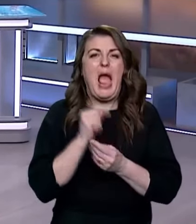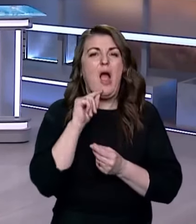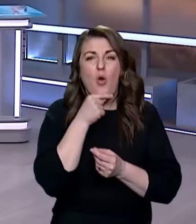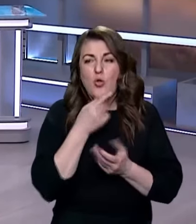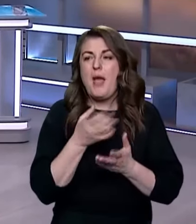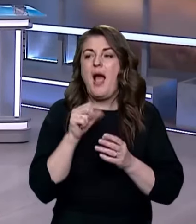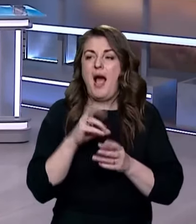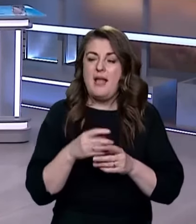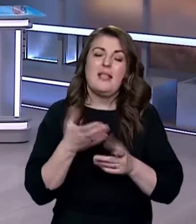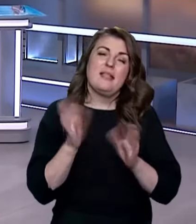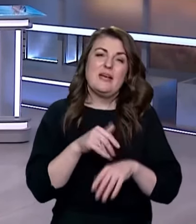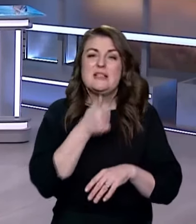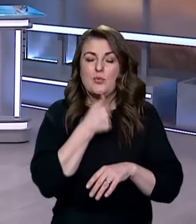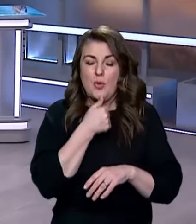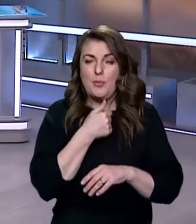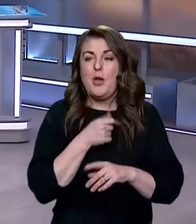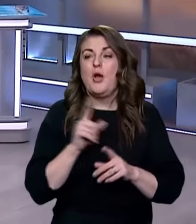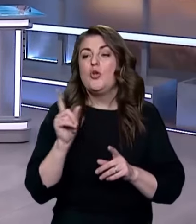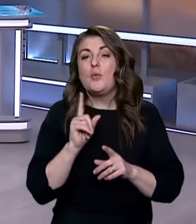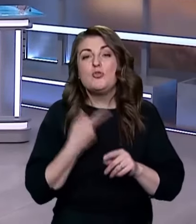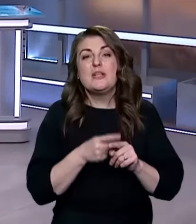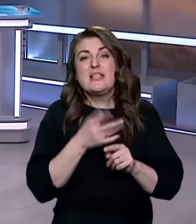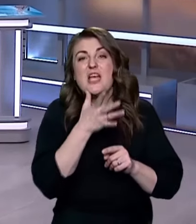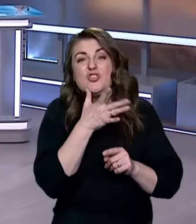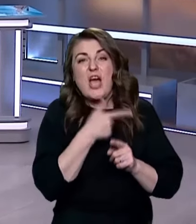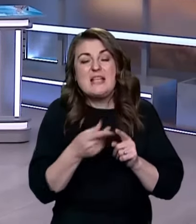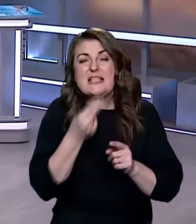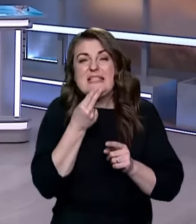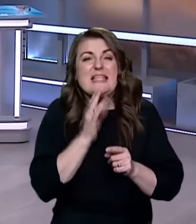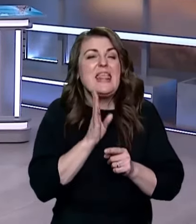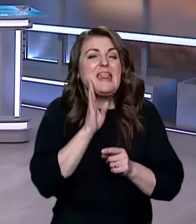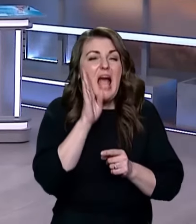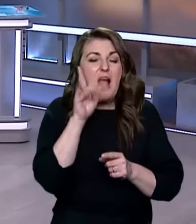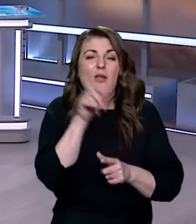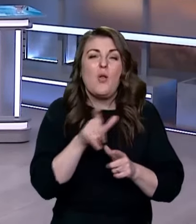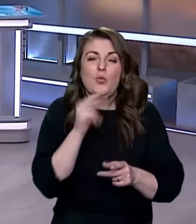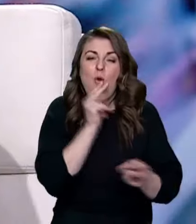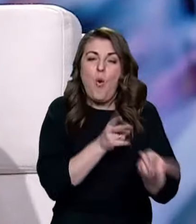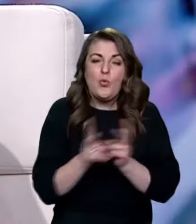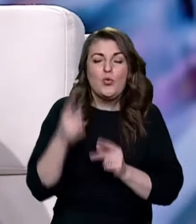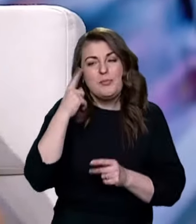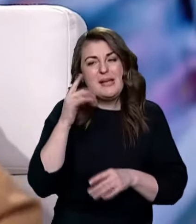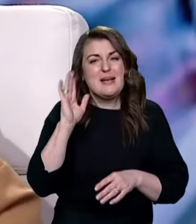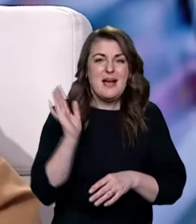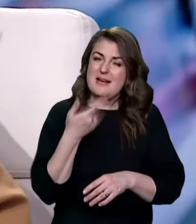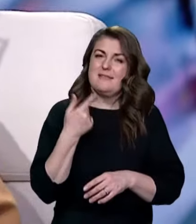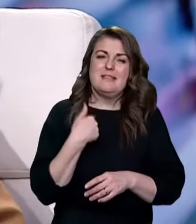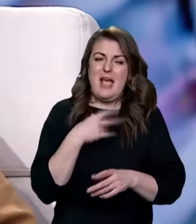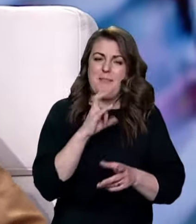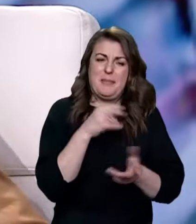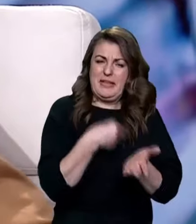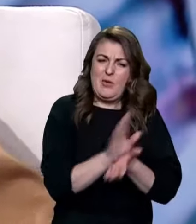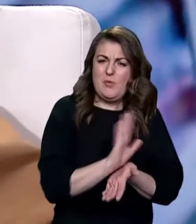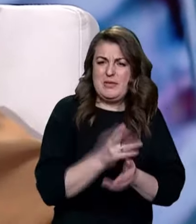економією, але давайте спробуємо. Тому що це час сніданку, люди, можливо, готують його і думають, ех, міг я не купити